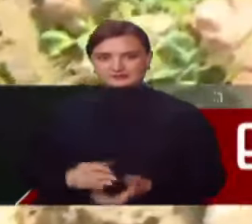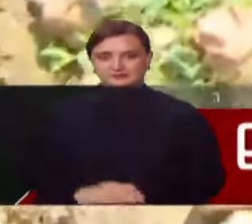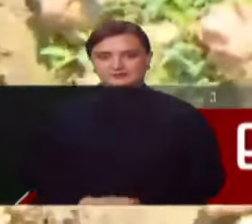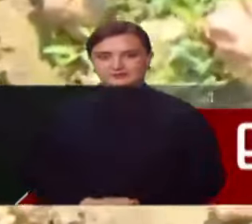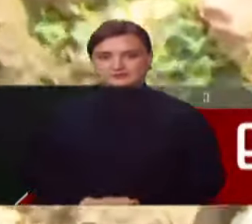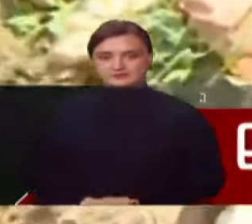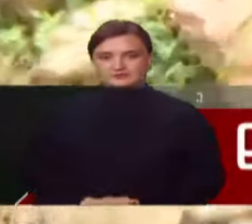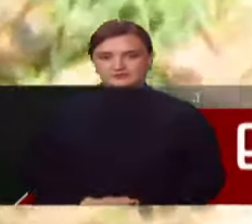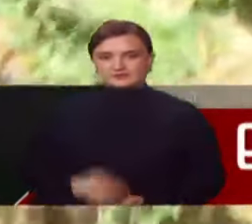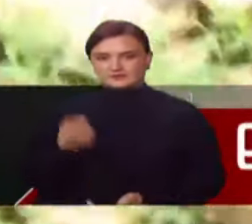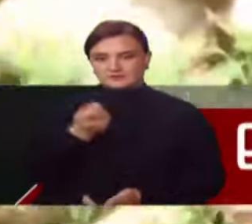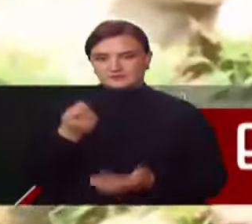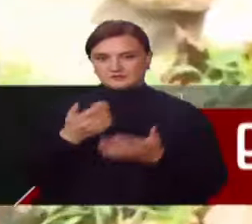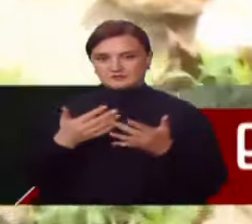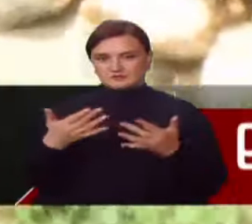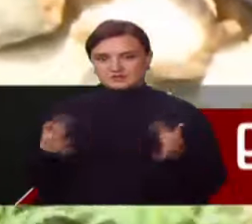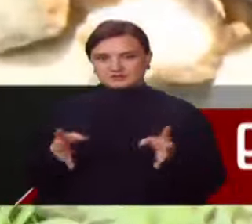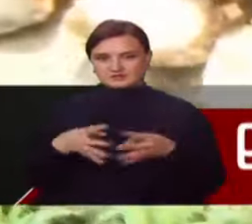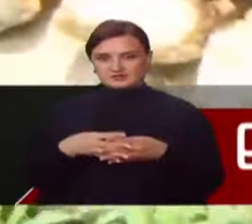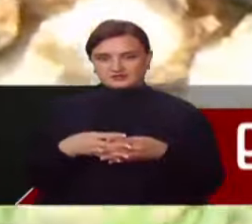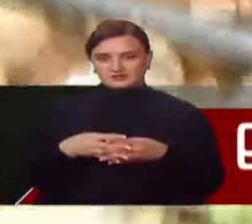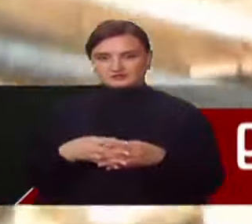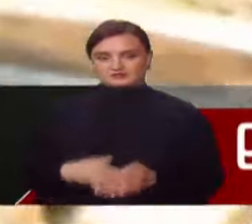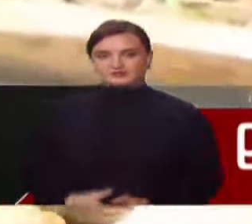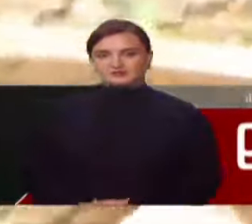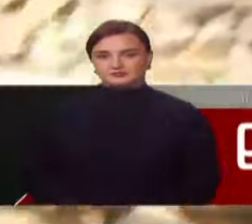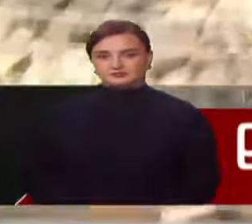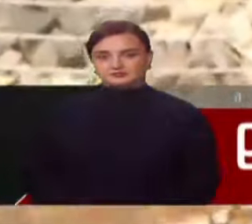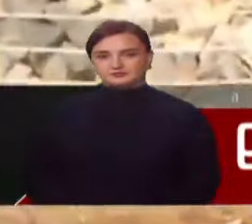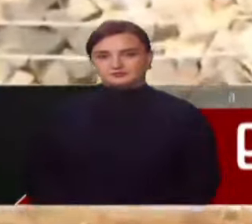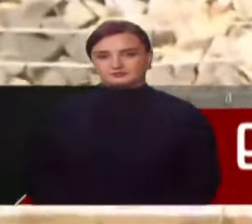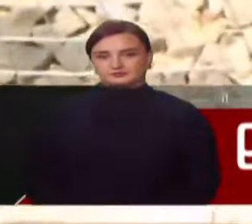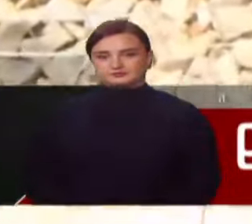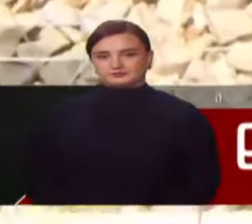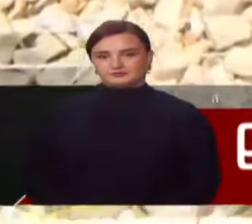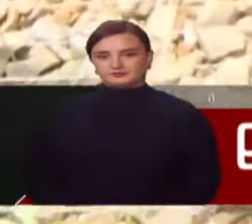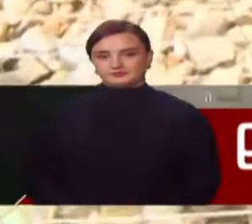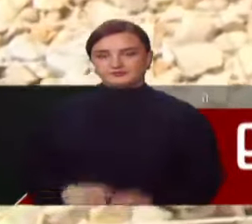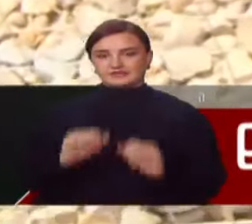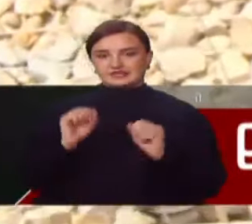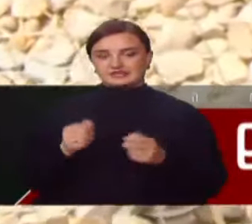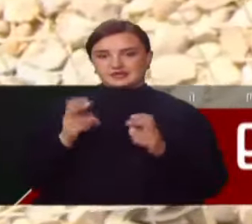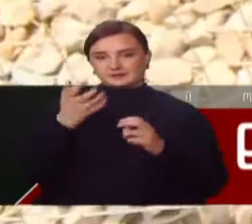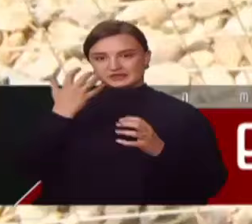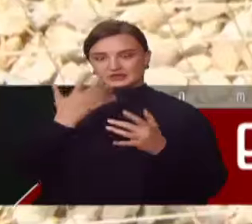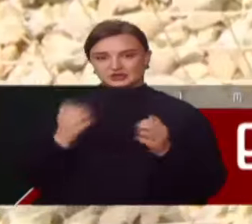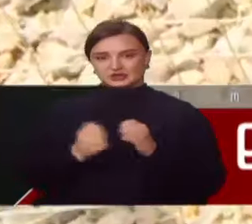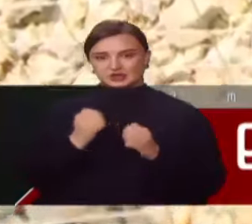ხილის და მარცვლეულის ნარევს ვთავაზობ. ზამთრის პერიოდში ჩირეულებით